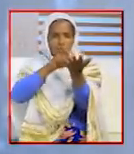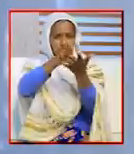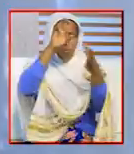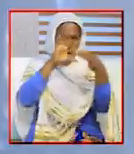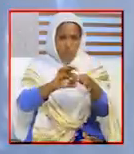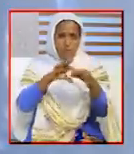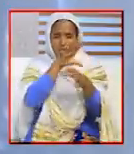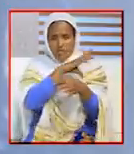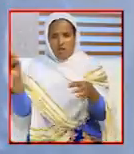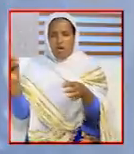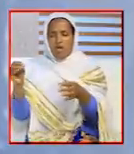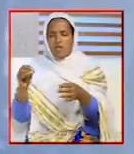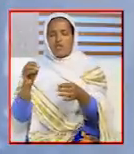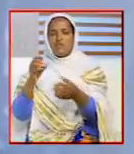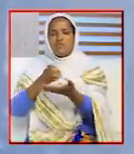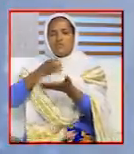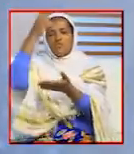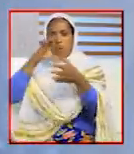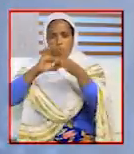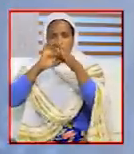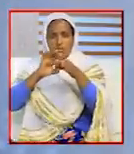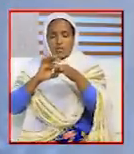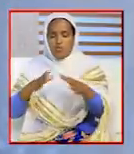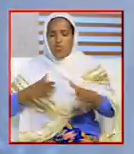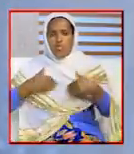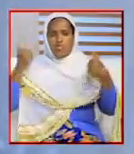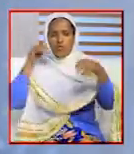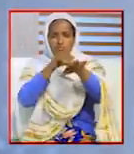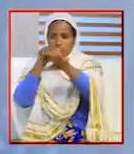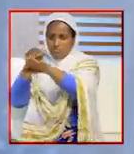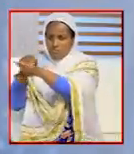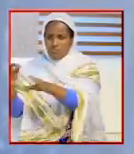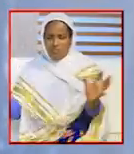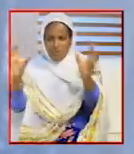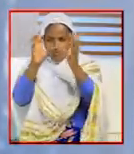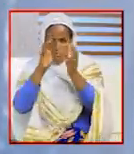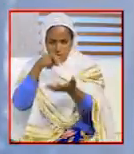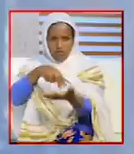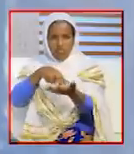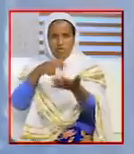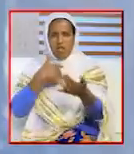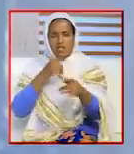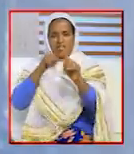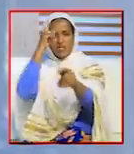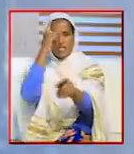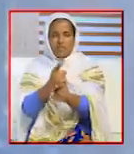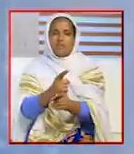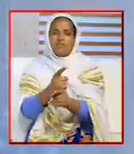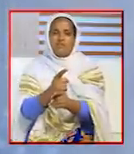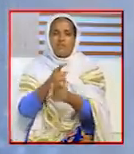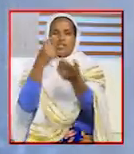የጉዞ ማህበራትና የጽዋ ማህበሮች በወጣቶች የራስ አነሳሽነት የተፈጠሩ ናቸው። በትክክል